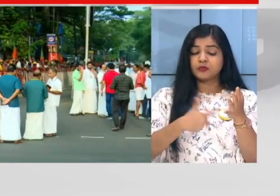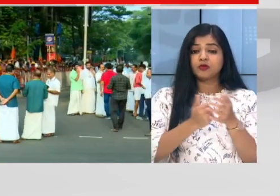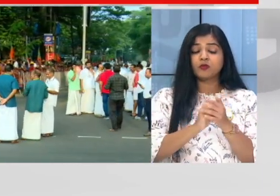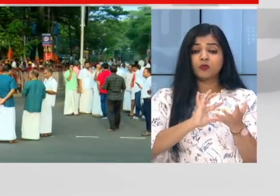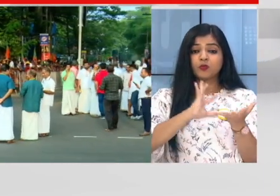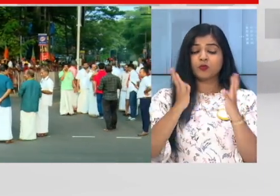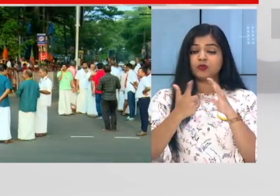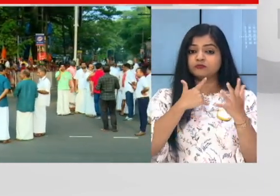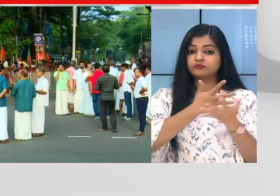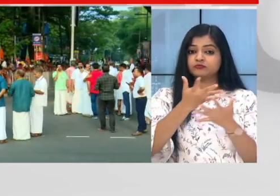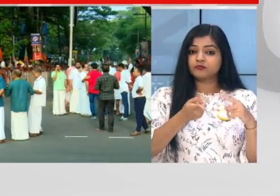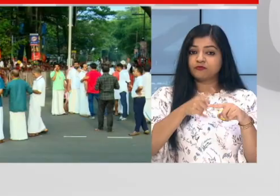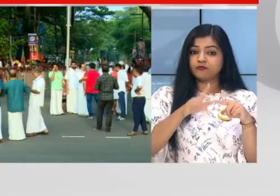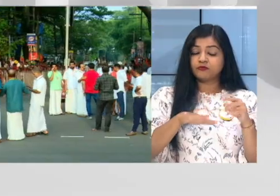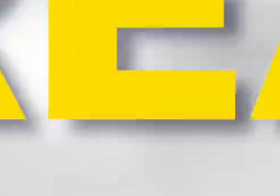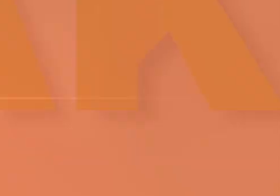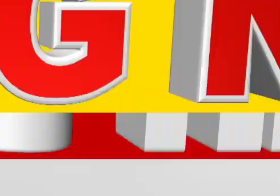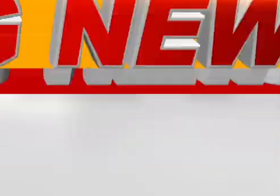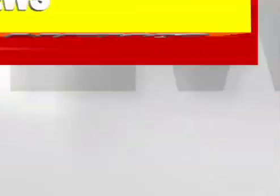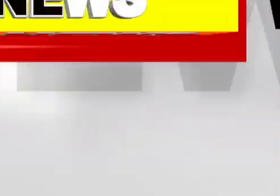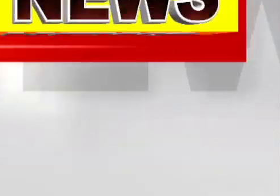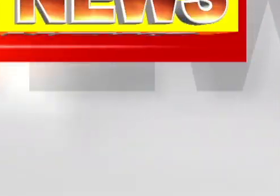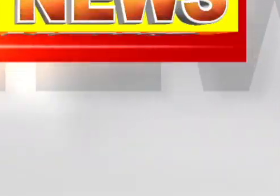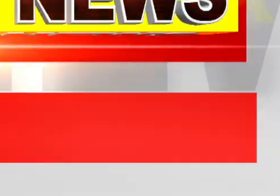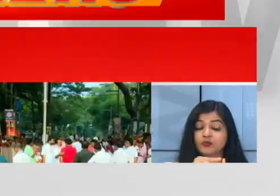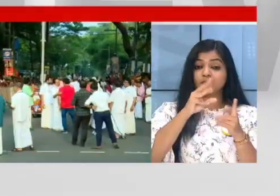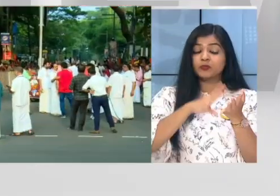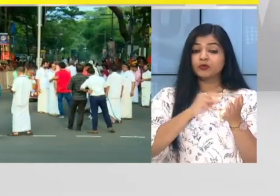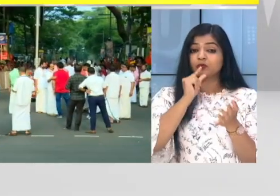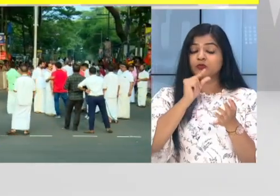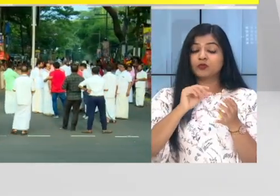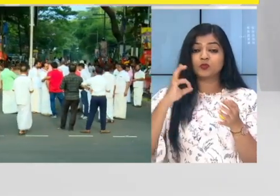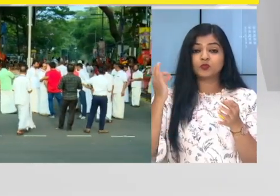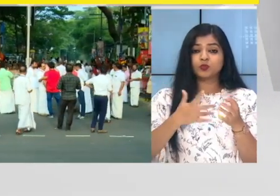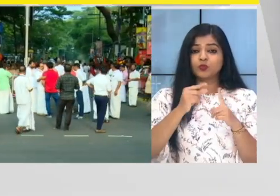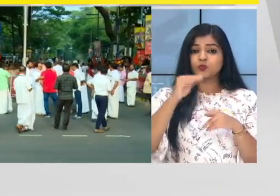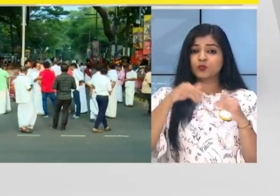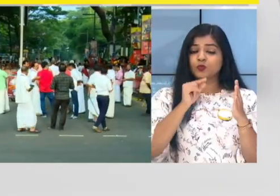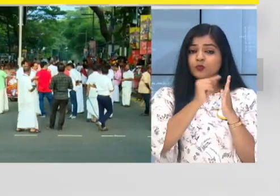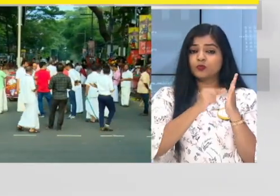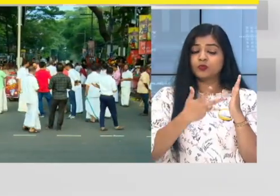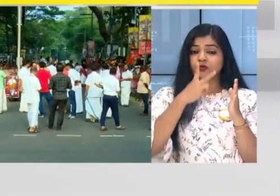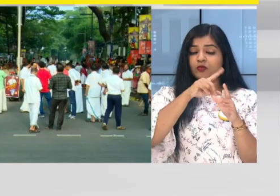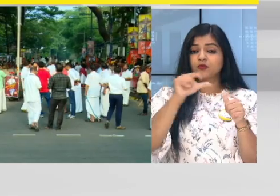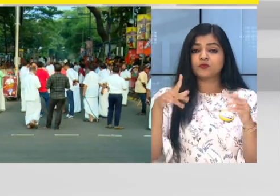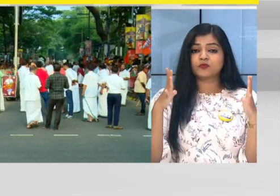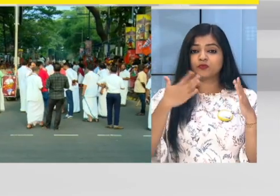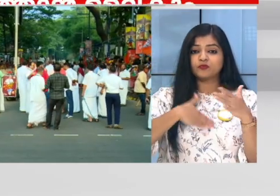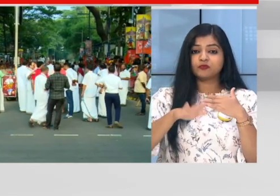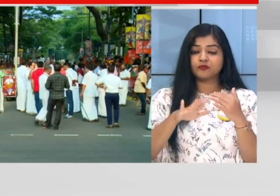എന്തായിരിക്കും പ്രധാനമന്ത്രി ഇത്തവണ കേരള സന്ദർശനത്തിൽ അദ്ദേഹം ഉയർത്തുന്ന പുതിയ രാഷ്ട്രീയ പ്രശ്നങ്ങൾ എന്നത് വലിയ രാഷ്ട്രീയ കൗതുകമായി തന്നെ